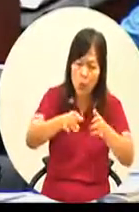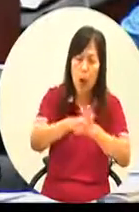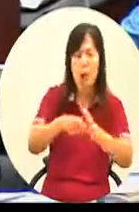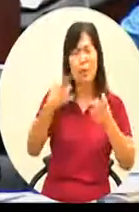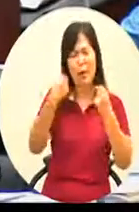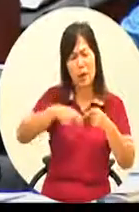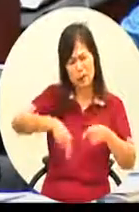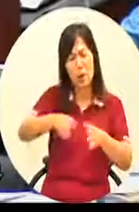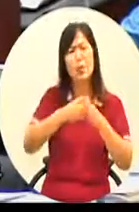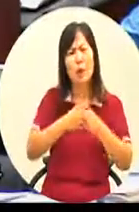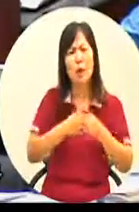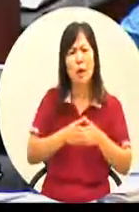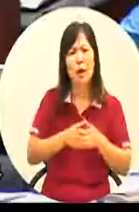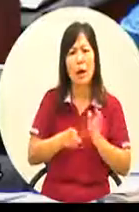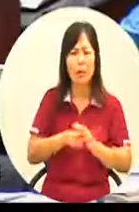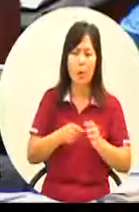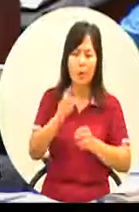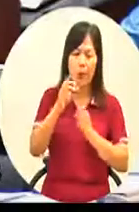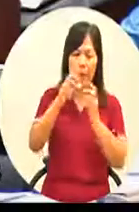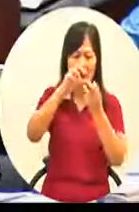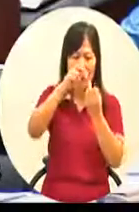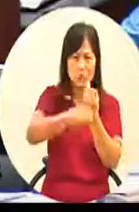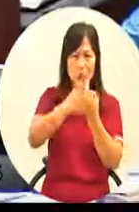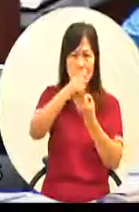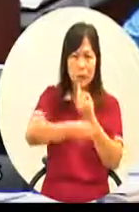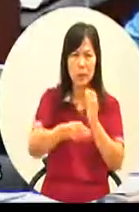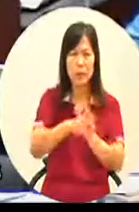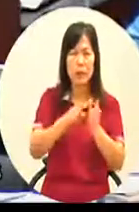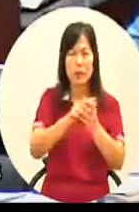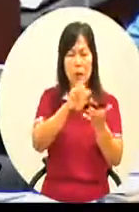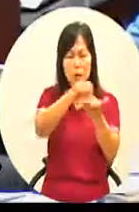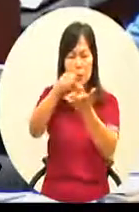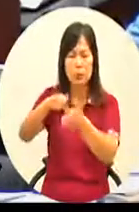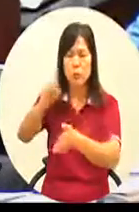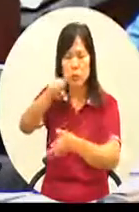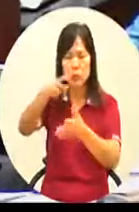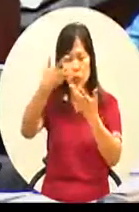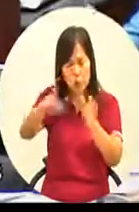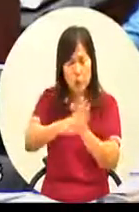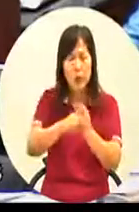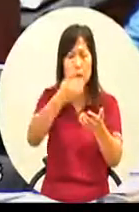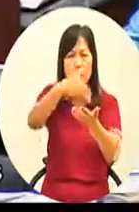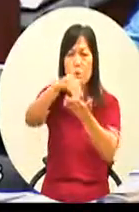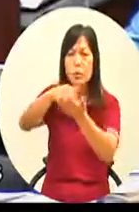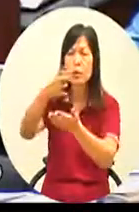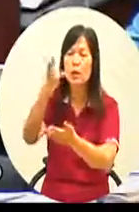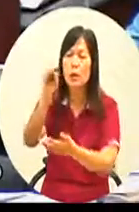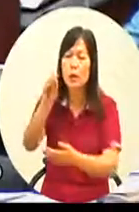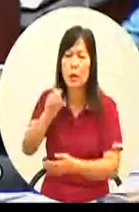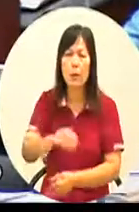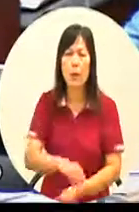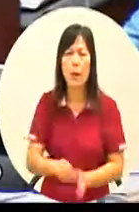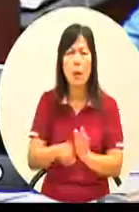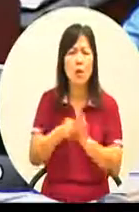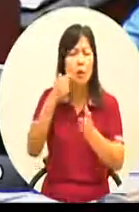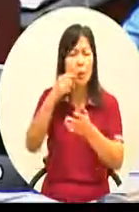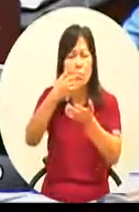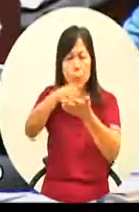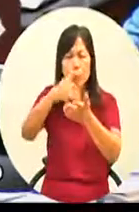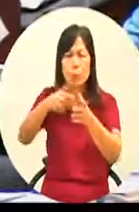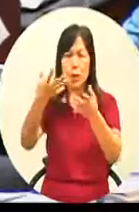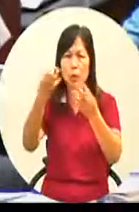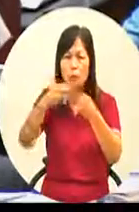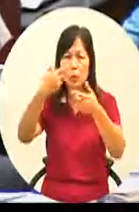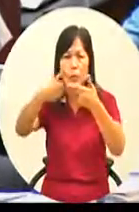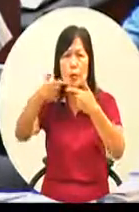啊。你像阮的金蕉一家店，就是千百丛，你外点嘛，点我千百丛无嘛。你若点无千百丛，你来